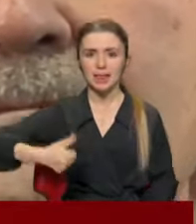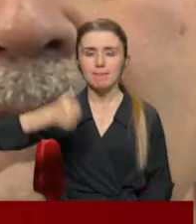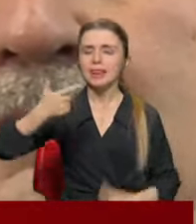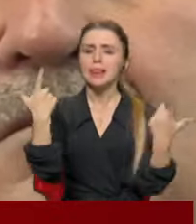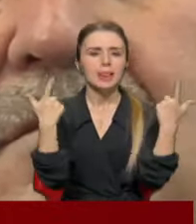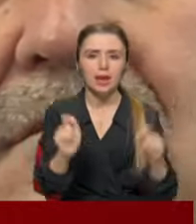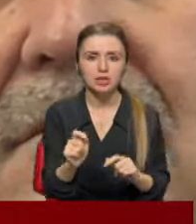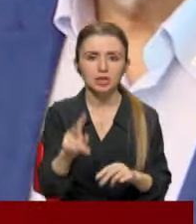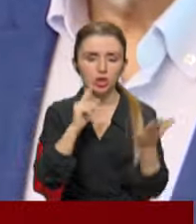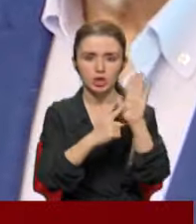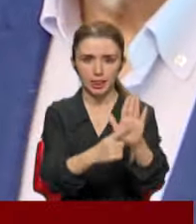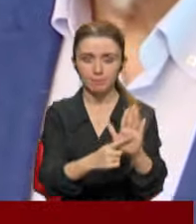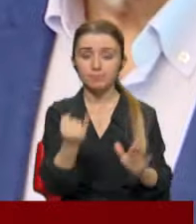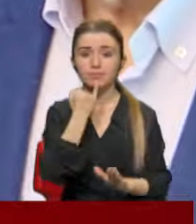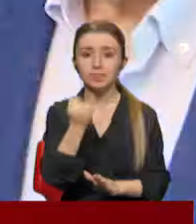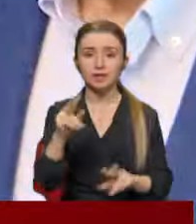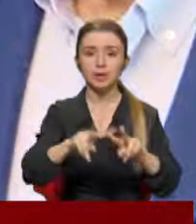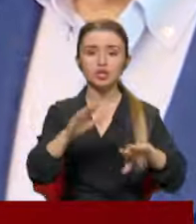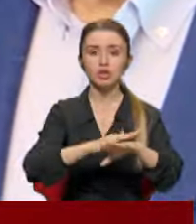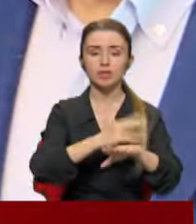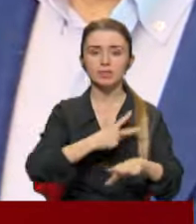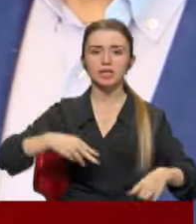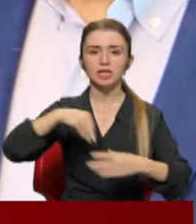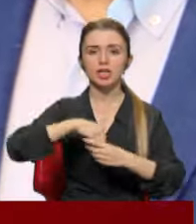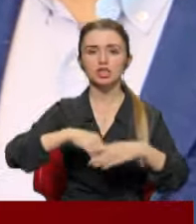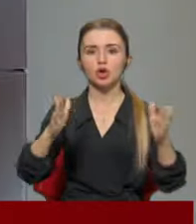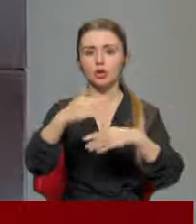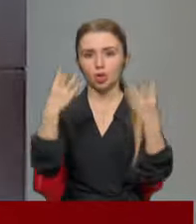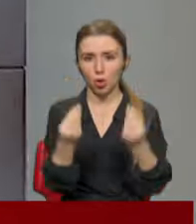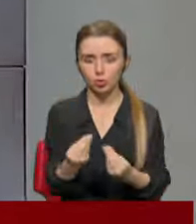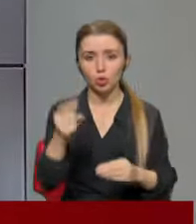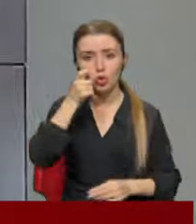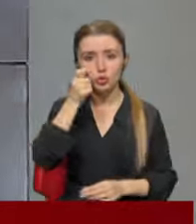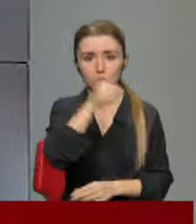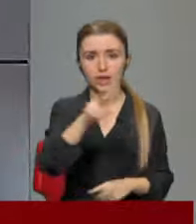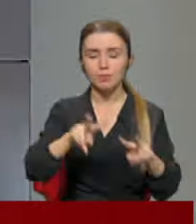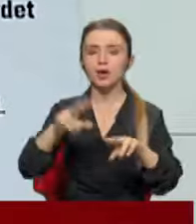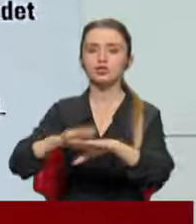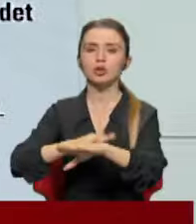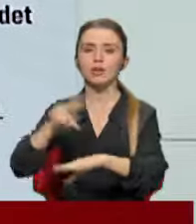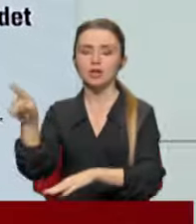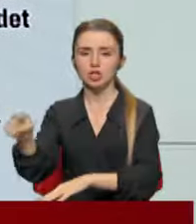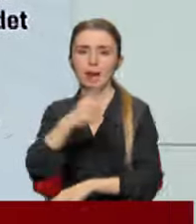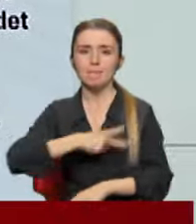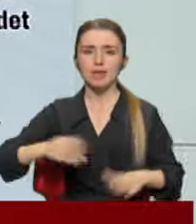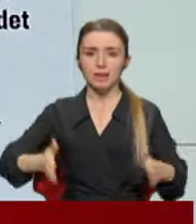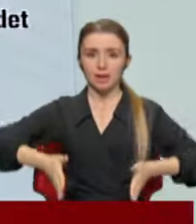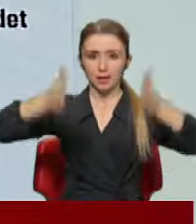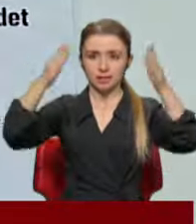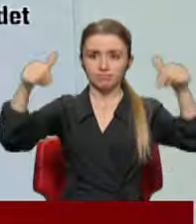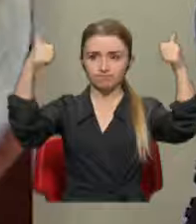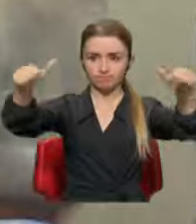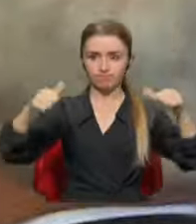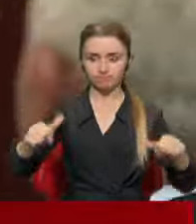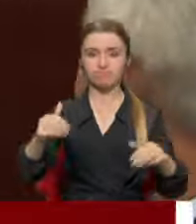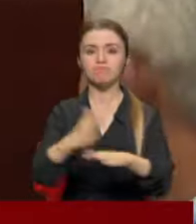neler yapabileceğini gösterdi. Ziyaret Yavaş'ın belediyedeki makamında gerçekleşti. Özel, Mansur Yavaş'ın belediye binasının girişine astığı